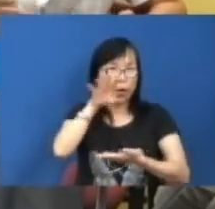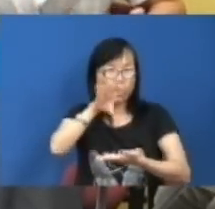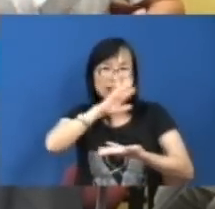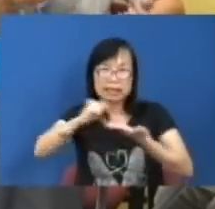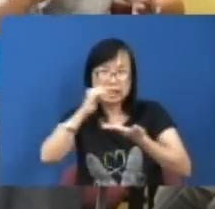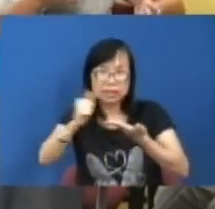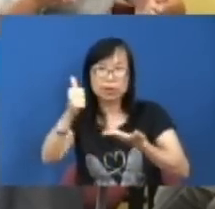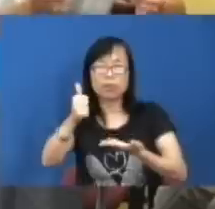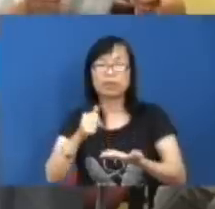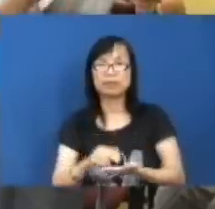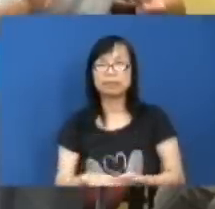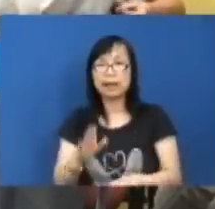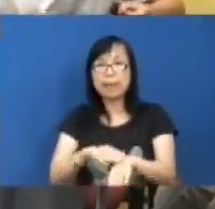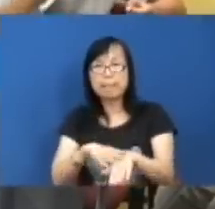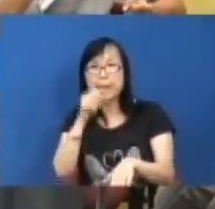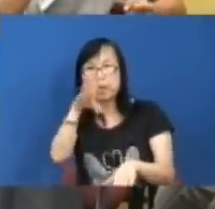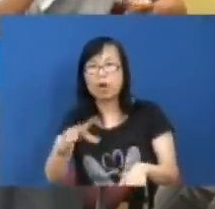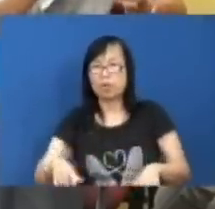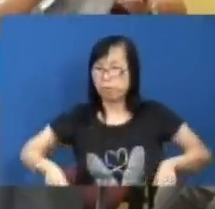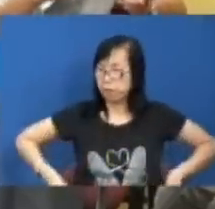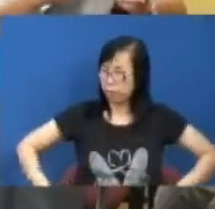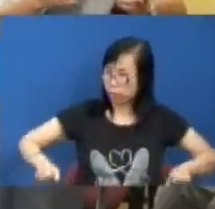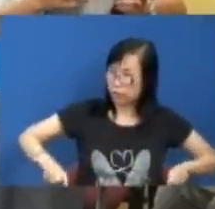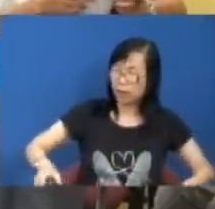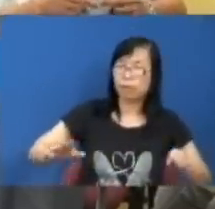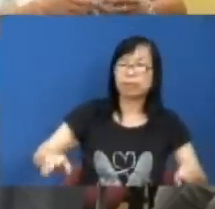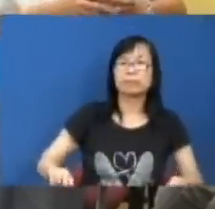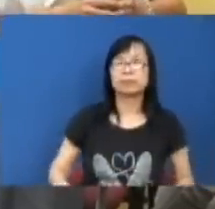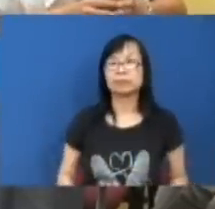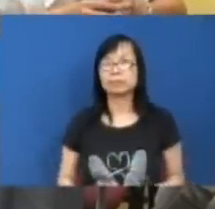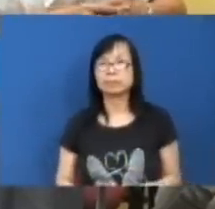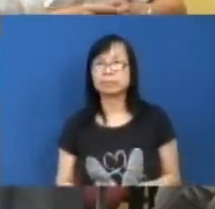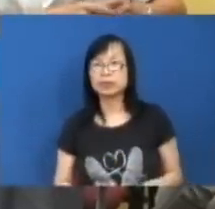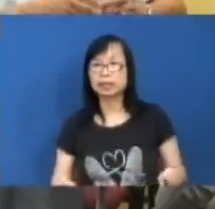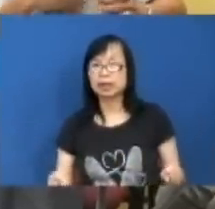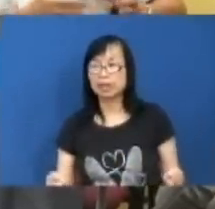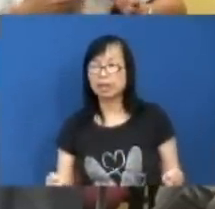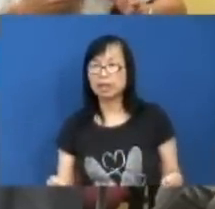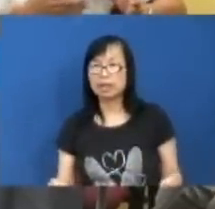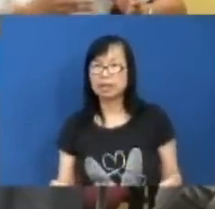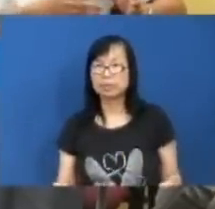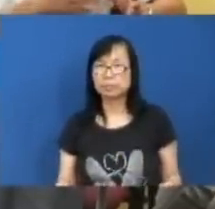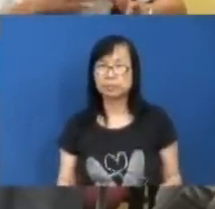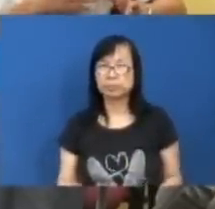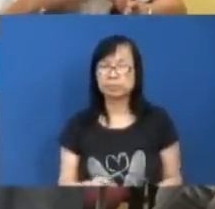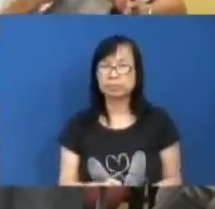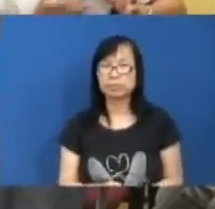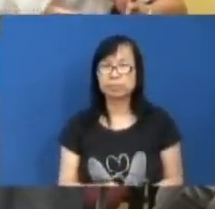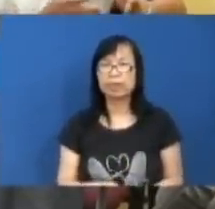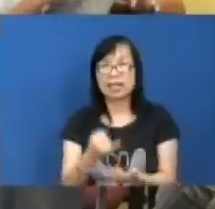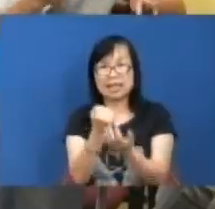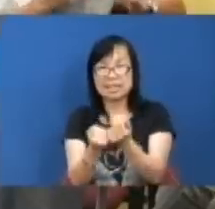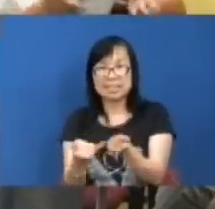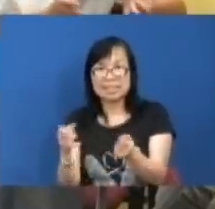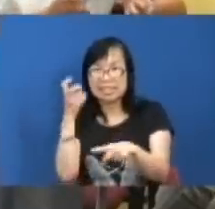不過頭先頭講開就話，譬如啲扶手啊，我諗或者嗰啲我諗生鐵啊，